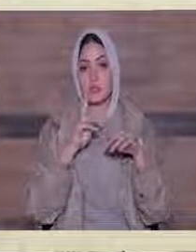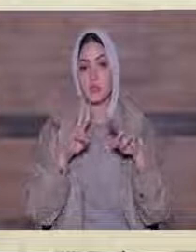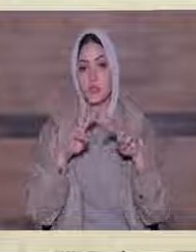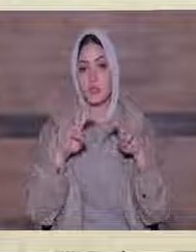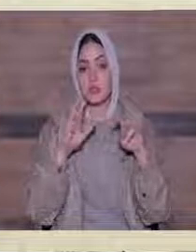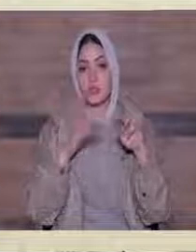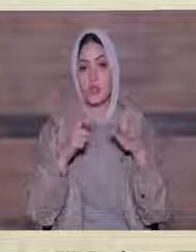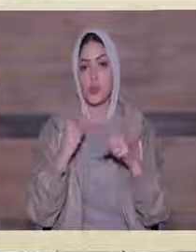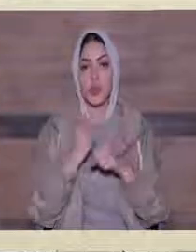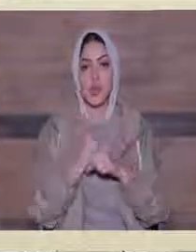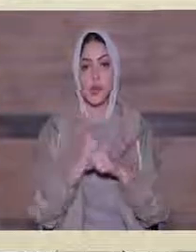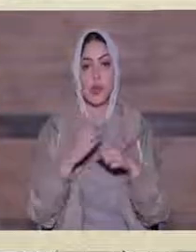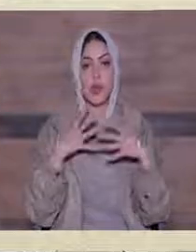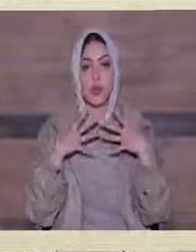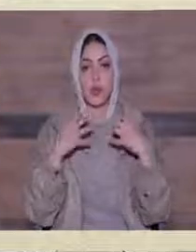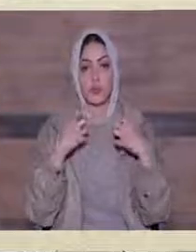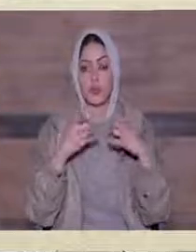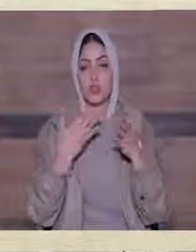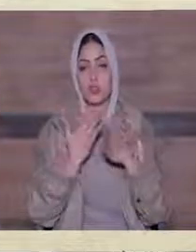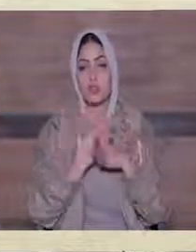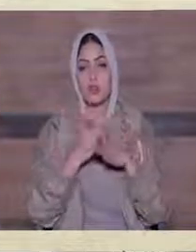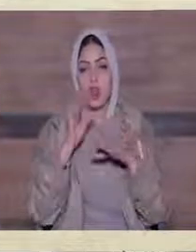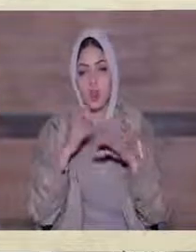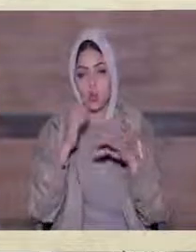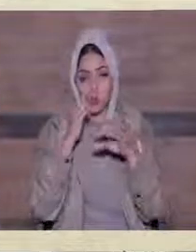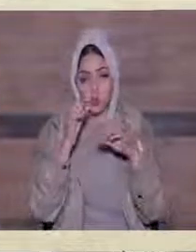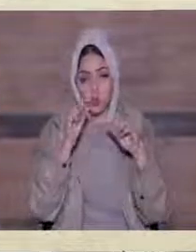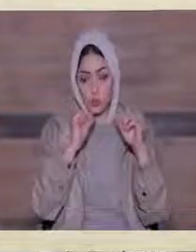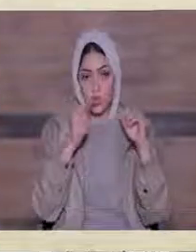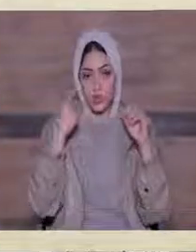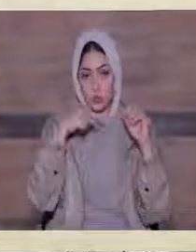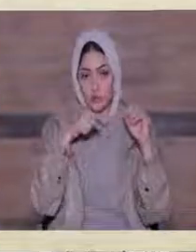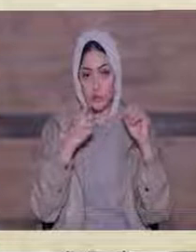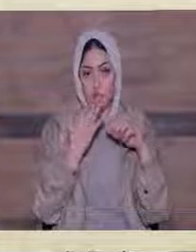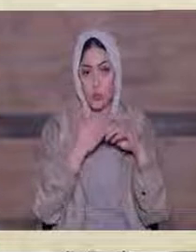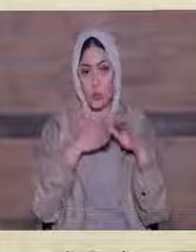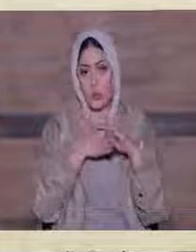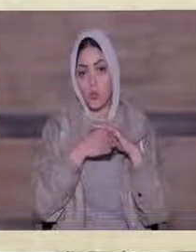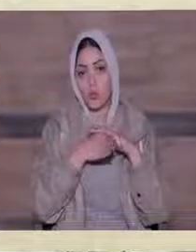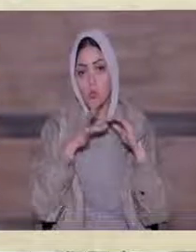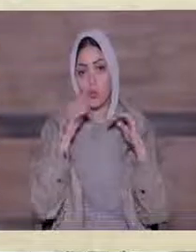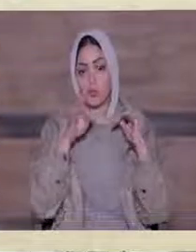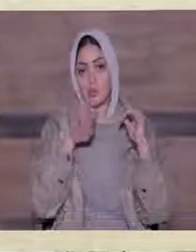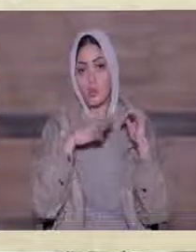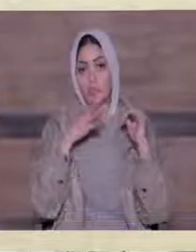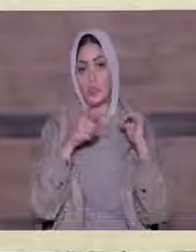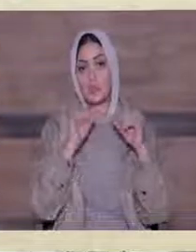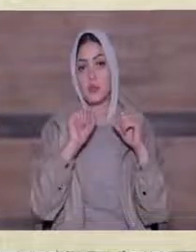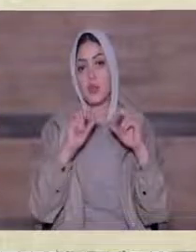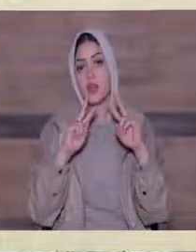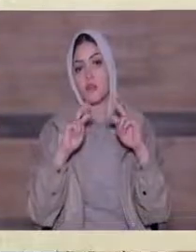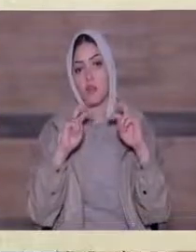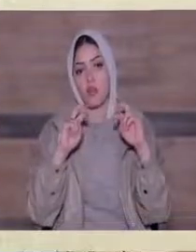وإمكانية عمل الأشعة للماموجرام أو السونار، وعمل عينات وفحص الأنسجة اللي هو